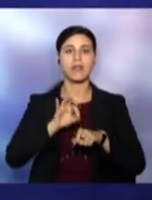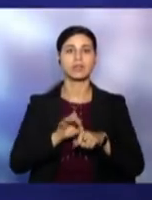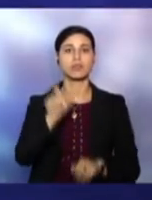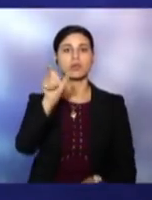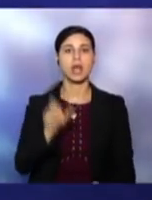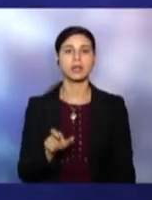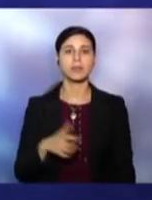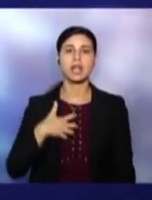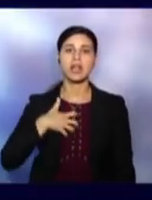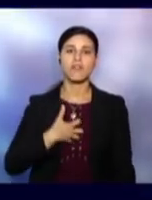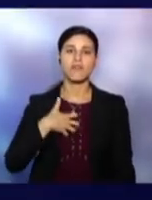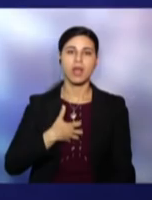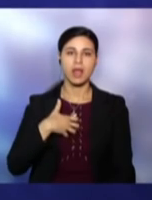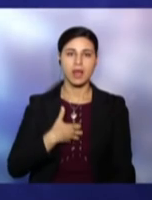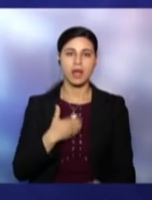ადამიანის ხველის,